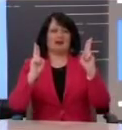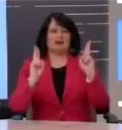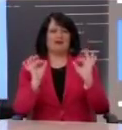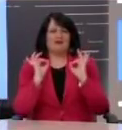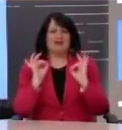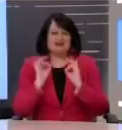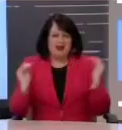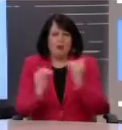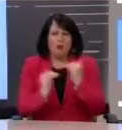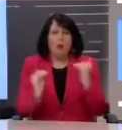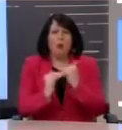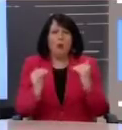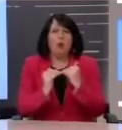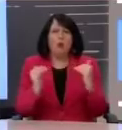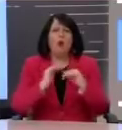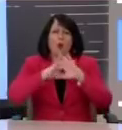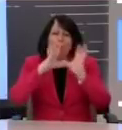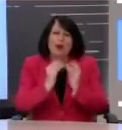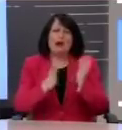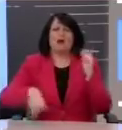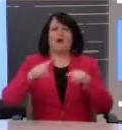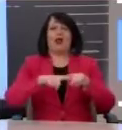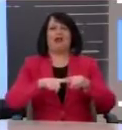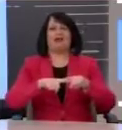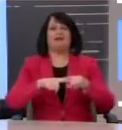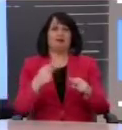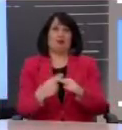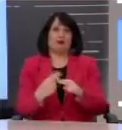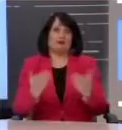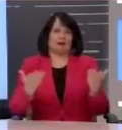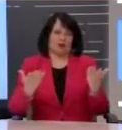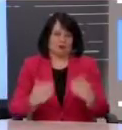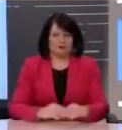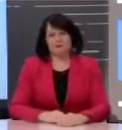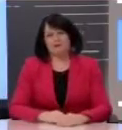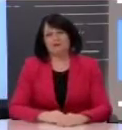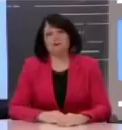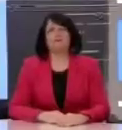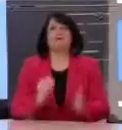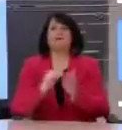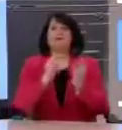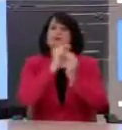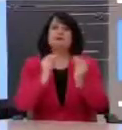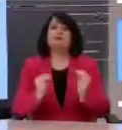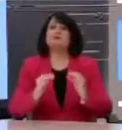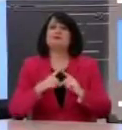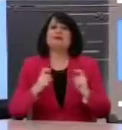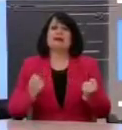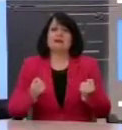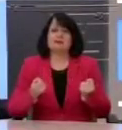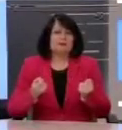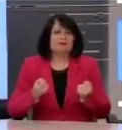δρόμοι του μέλλοντος θα περνάνε από τη χώρα μας. Απτό αποτέλεσμα είναι το γεγονός